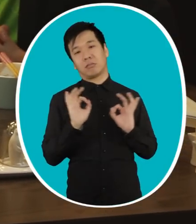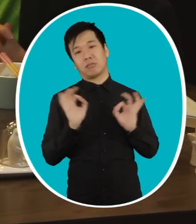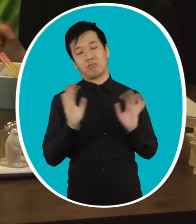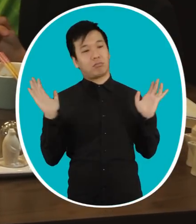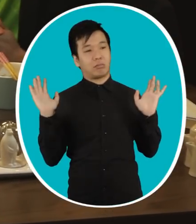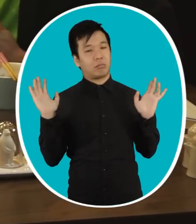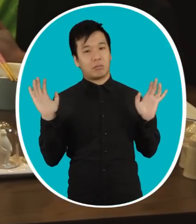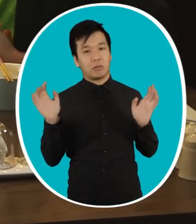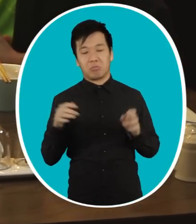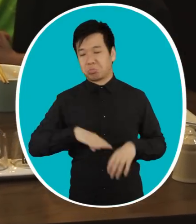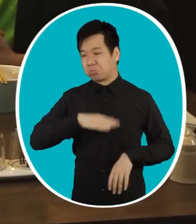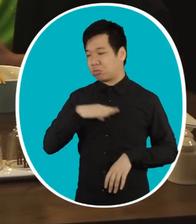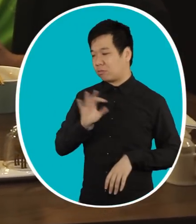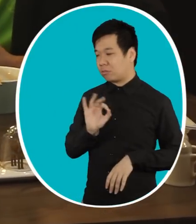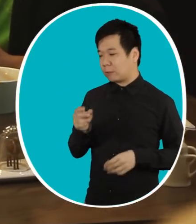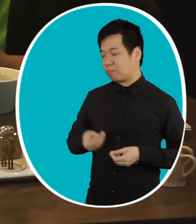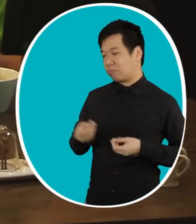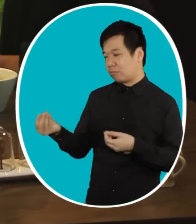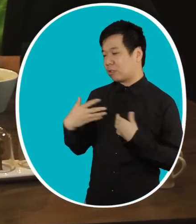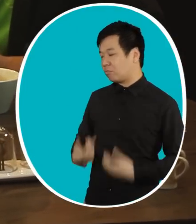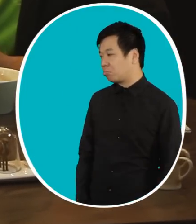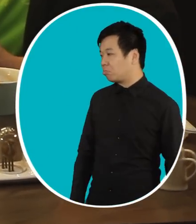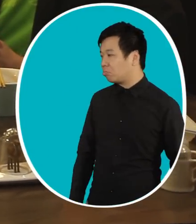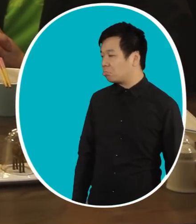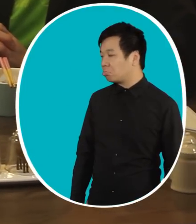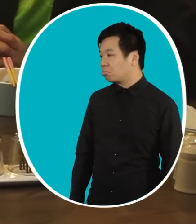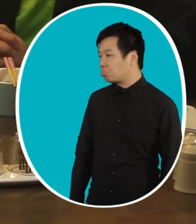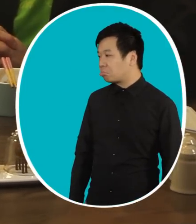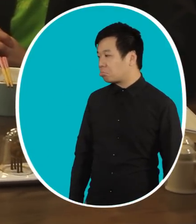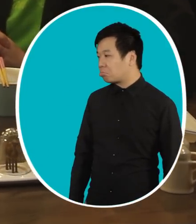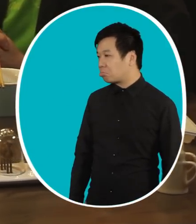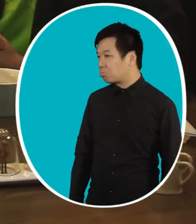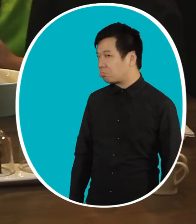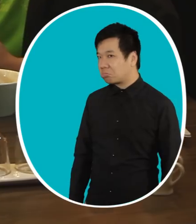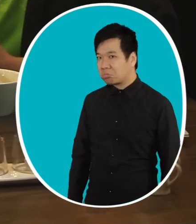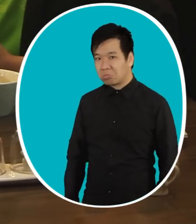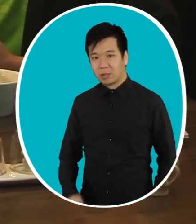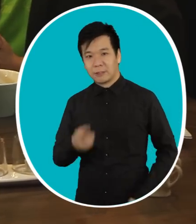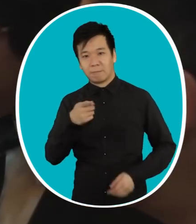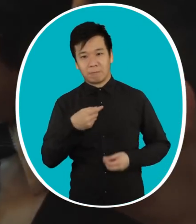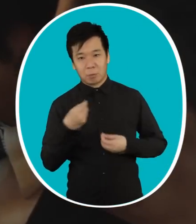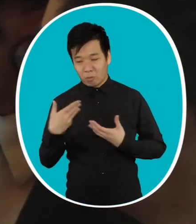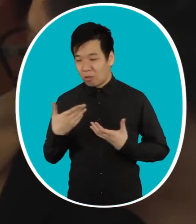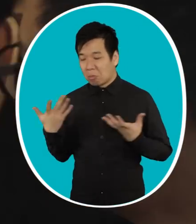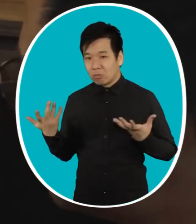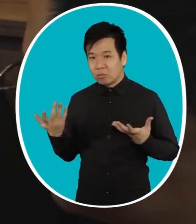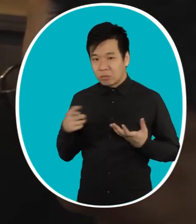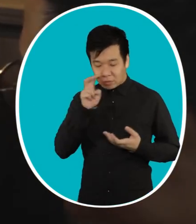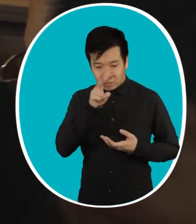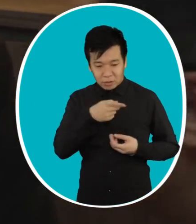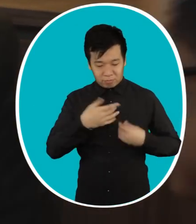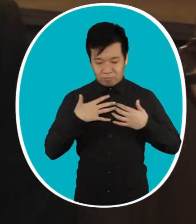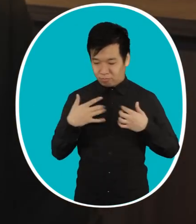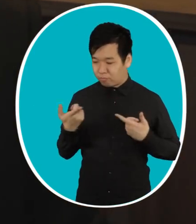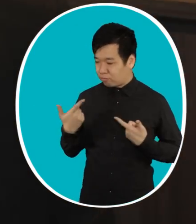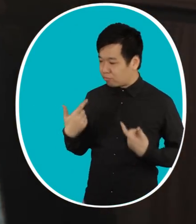意因為你把個波拋給我 沒有我沒有拋過個波 有啊拋給你的了你檢查吧在你裡